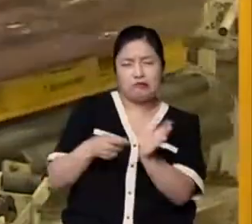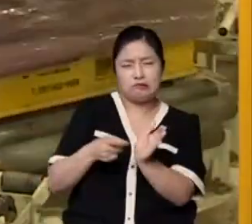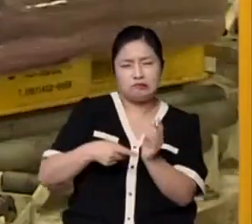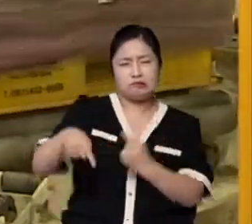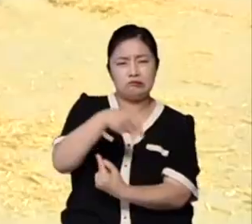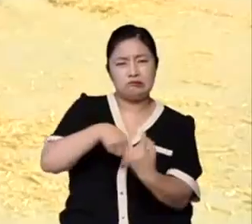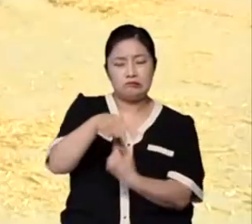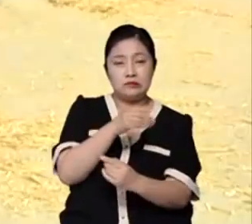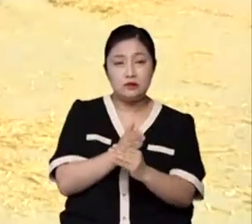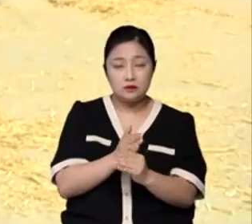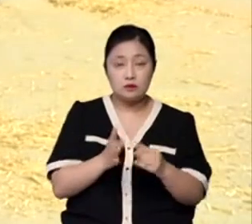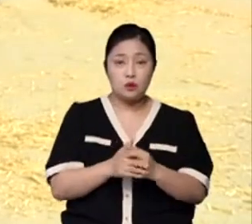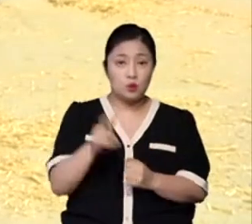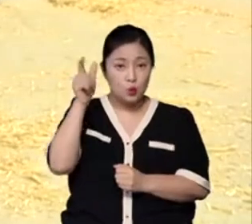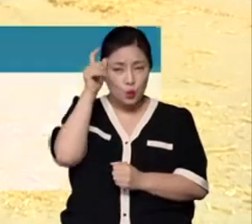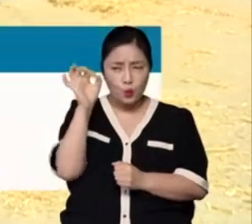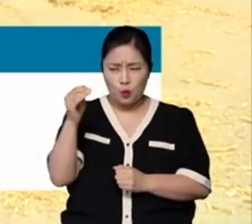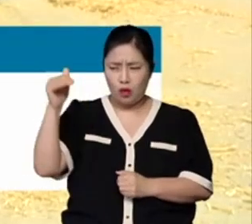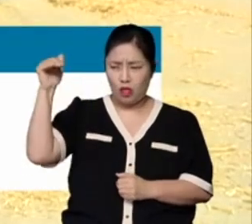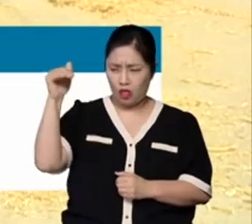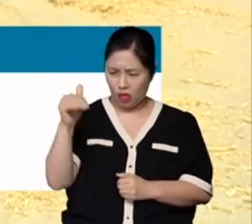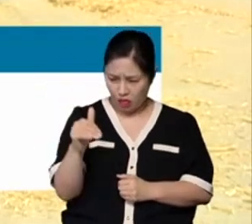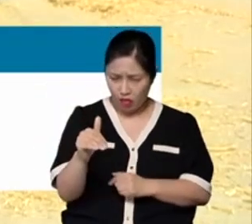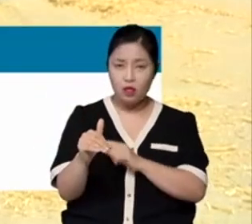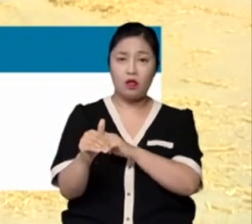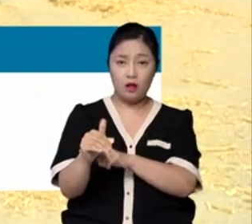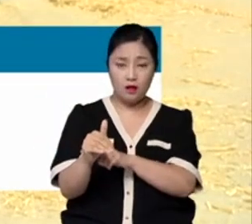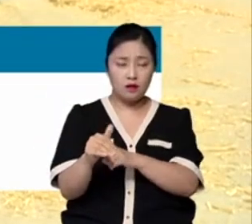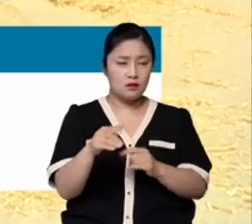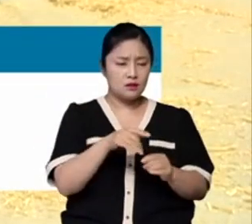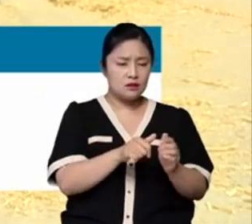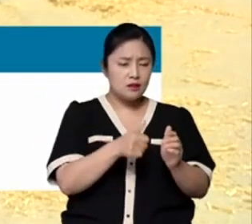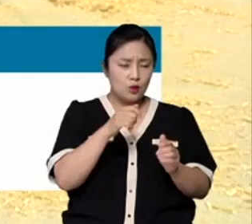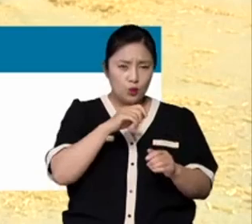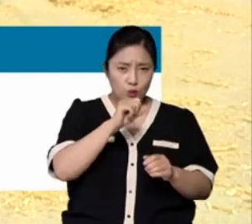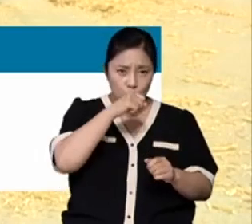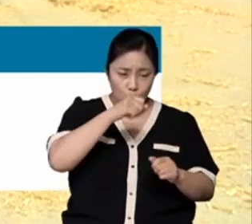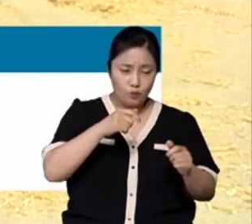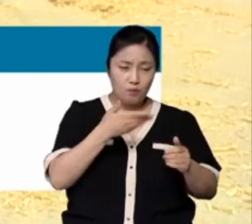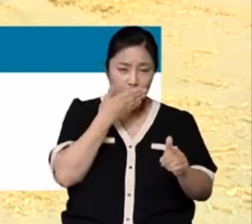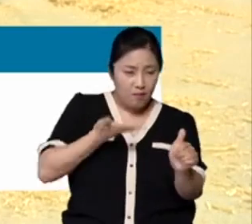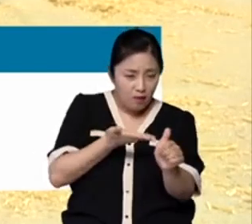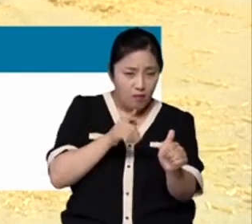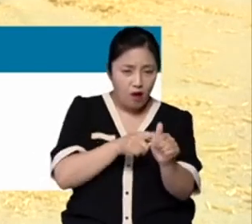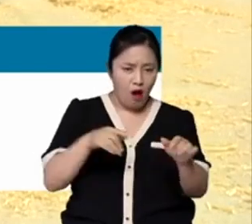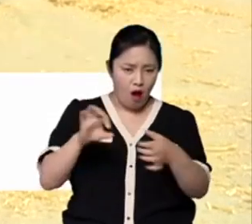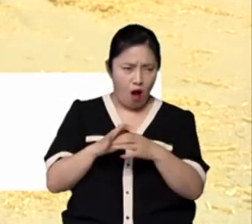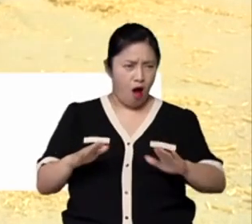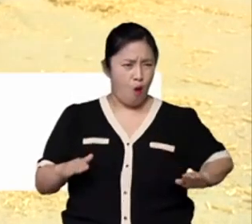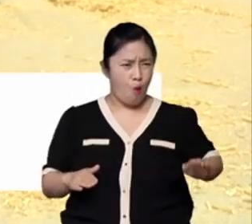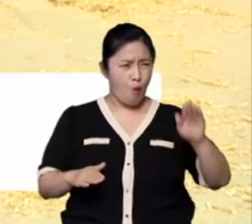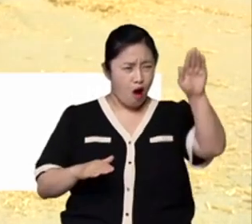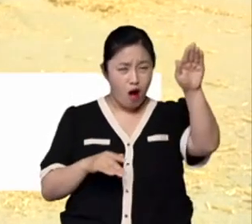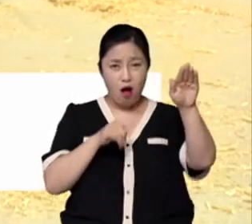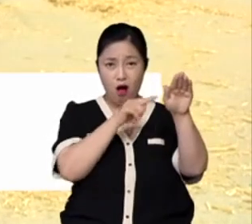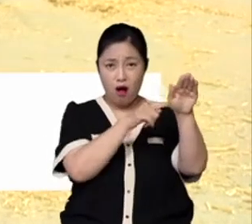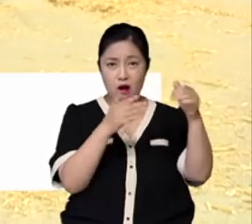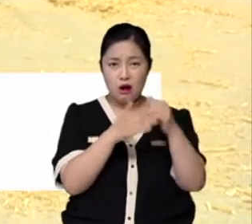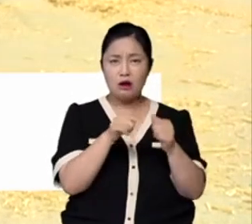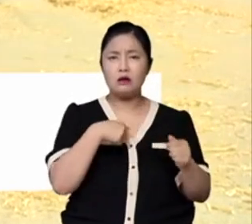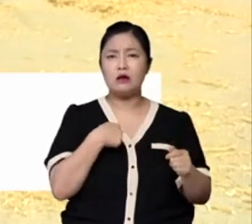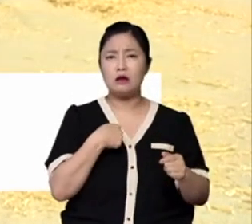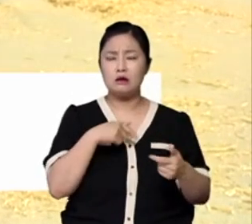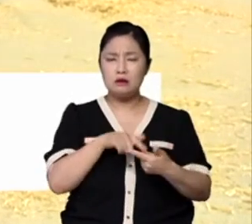있습니다. 소값은 약간 하락세를 보이고 있고 사료값은 배합사료는 지속적으로 오르고 있는데 저희는